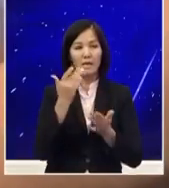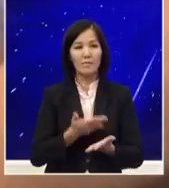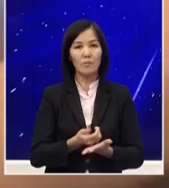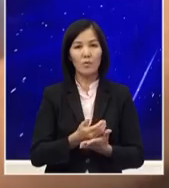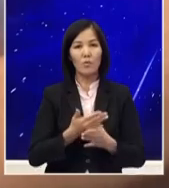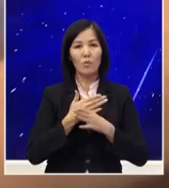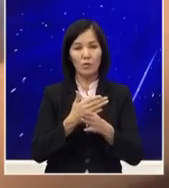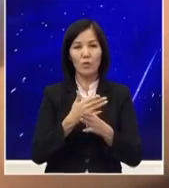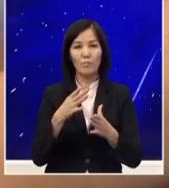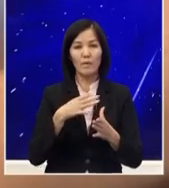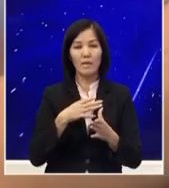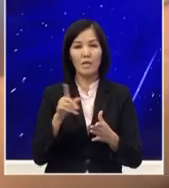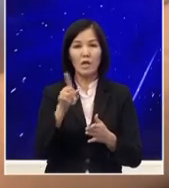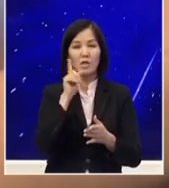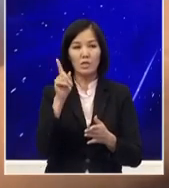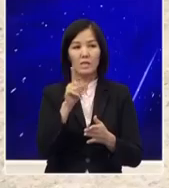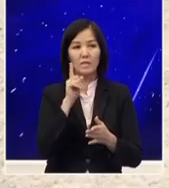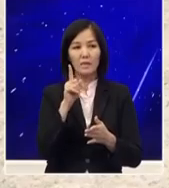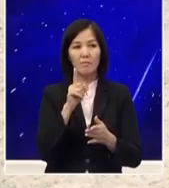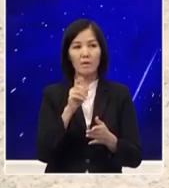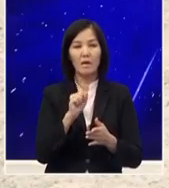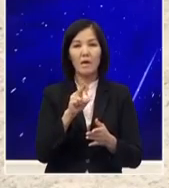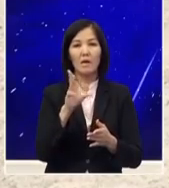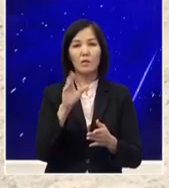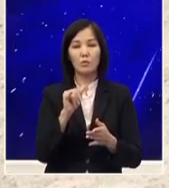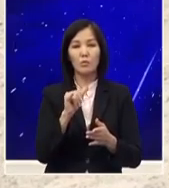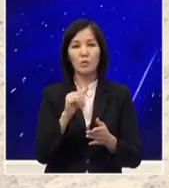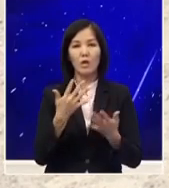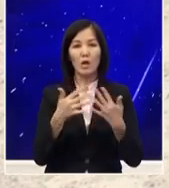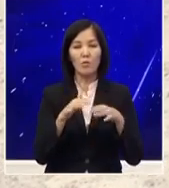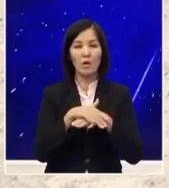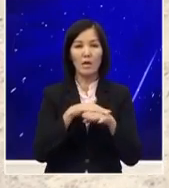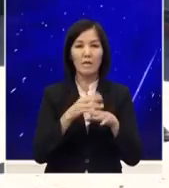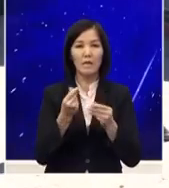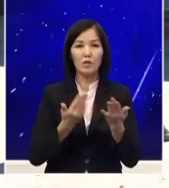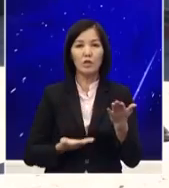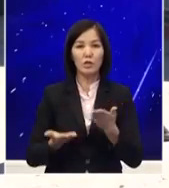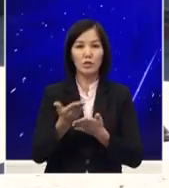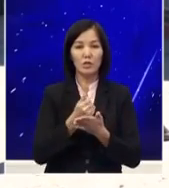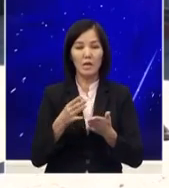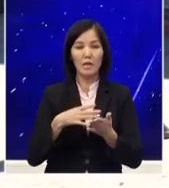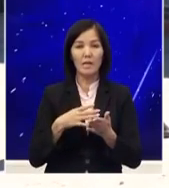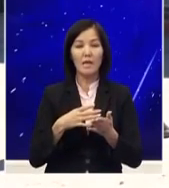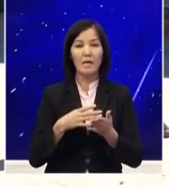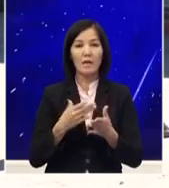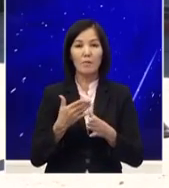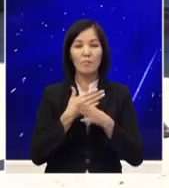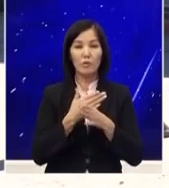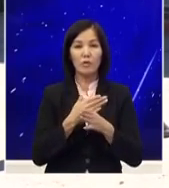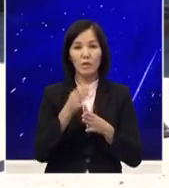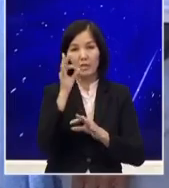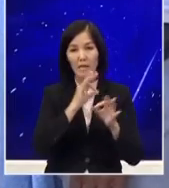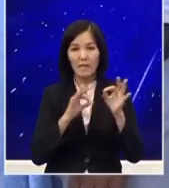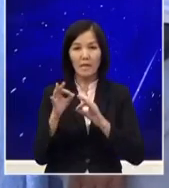Пандемия басталғанда жаста болса бас болып, ақсулық ағайынның басын қосып қаражат жинастырған. Бұл ақшаға мұқтаж жандарға